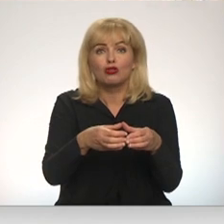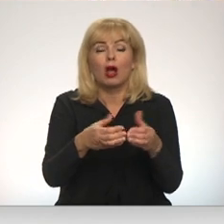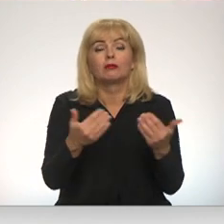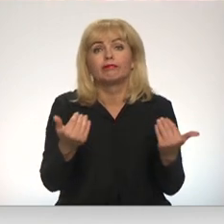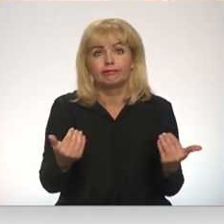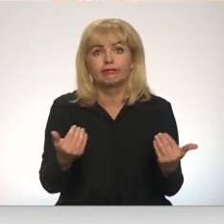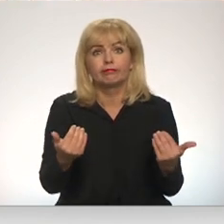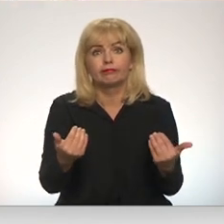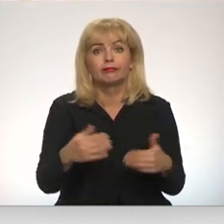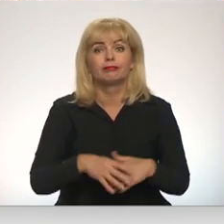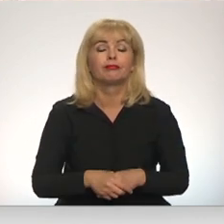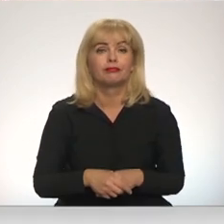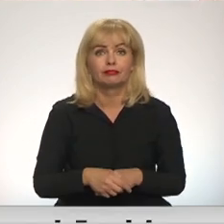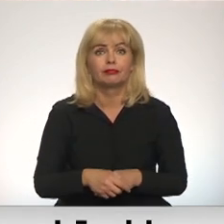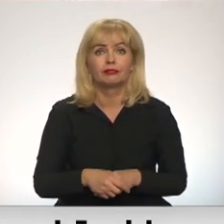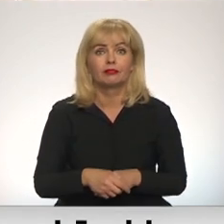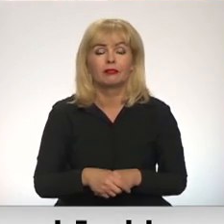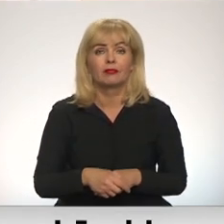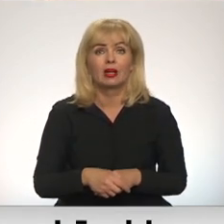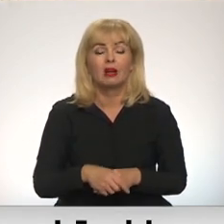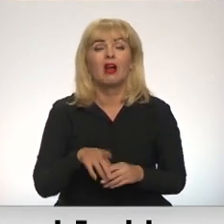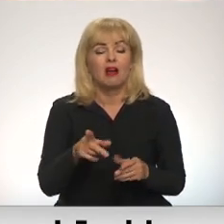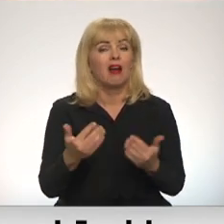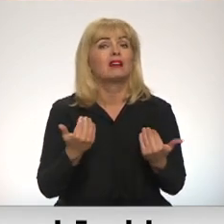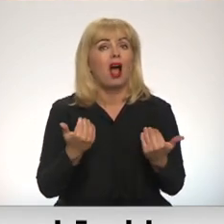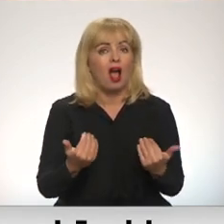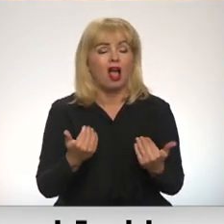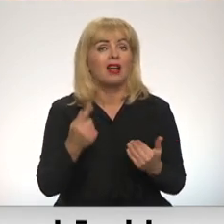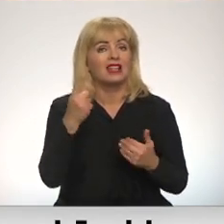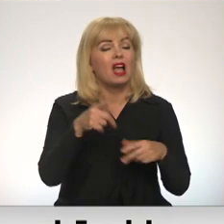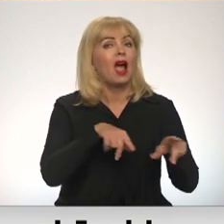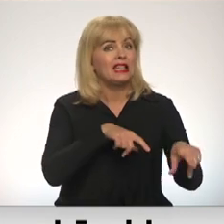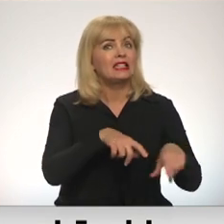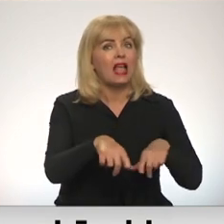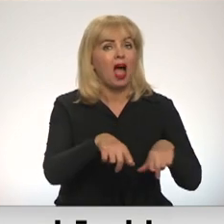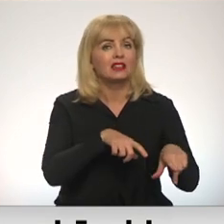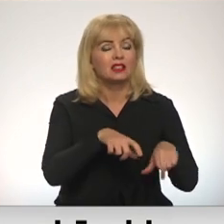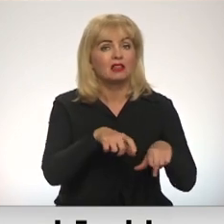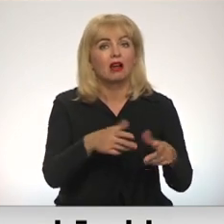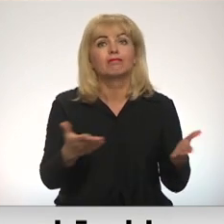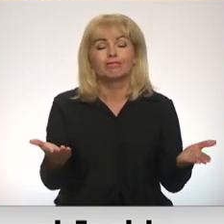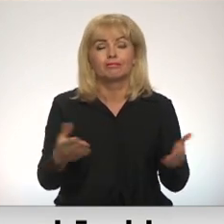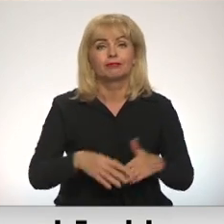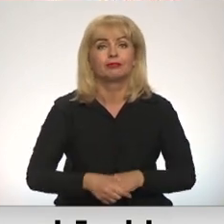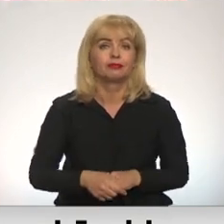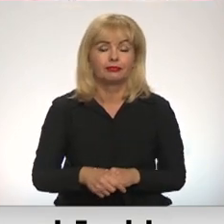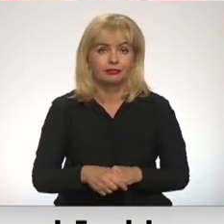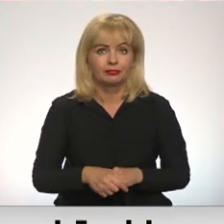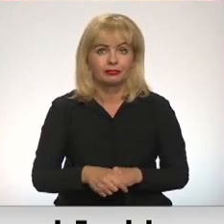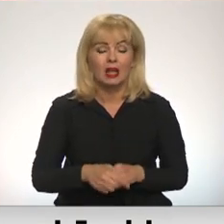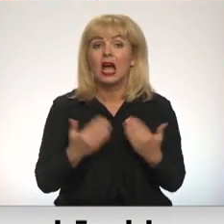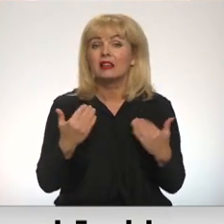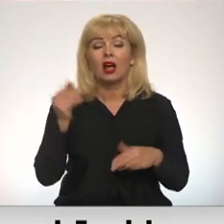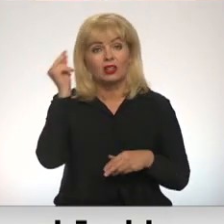beigās viss izjūt. Tad ir tikai reāli izlase, bet, nu, spēsim sārā.